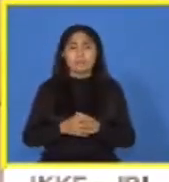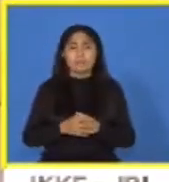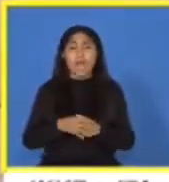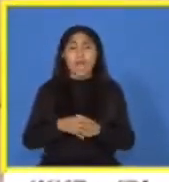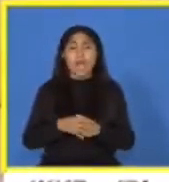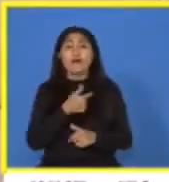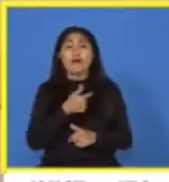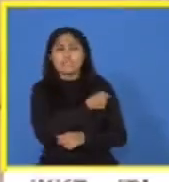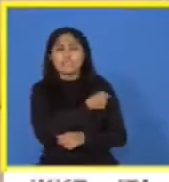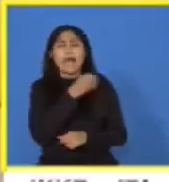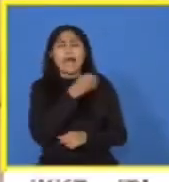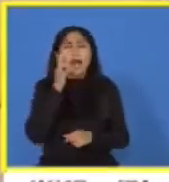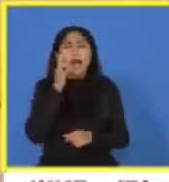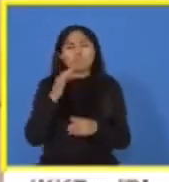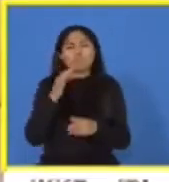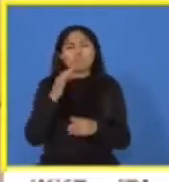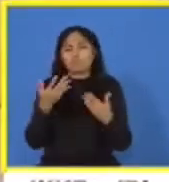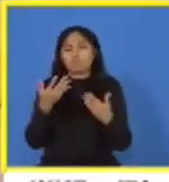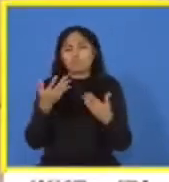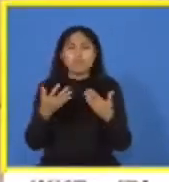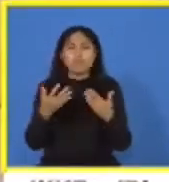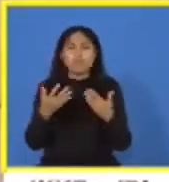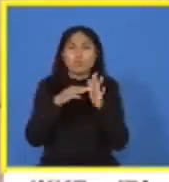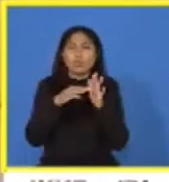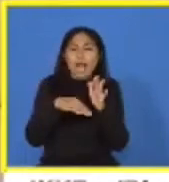vaksin baru kurang lebih 4 bulan.